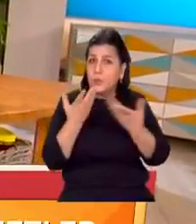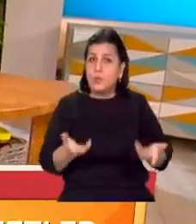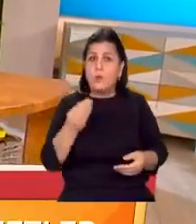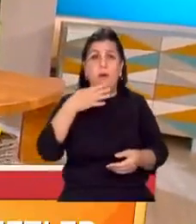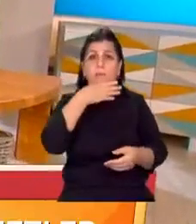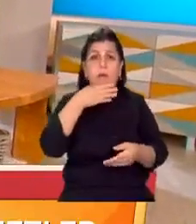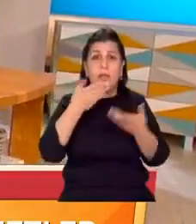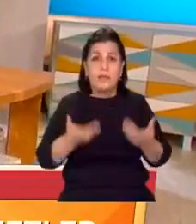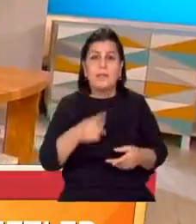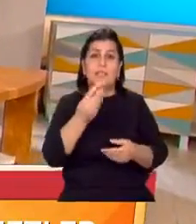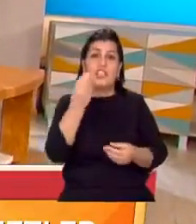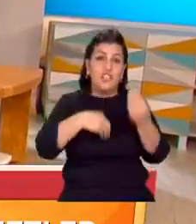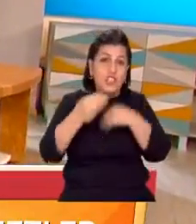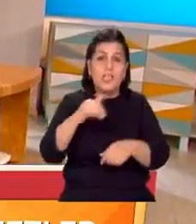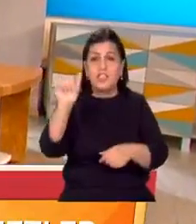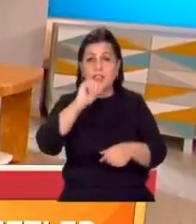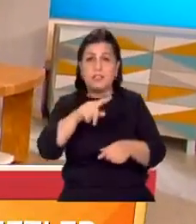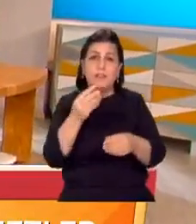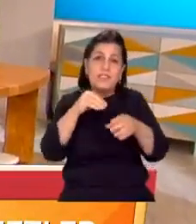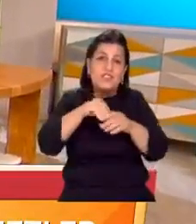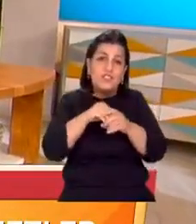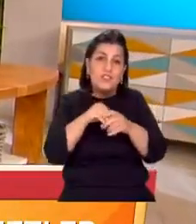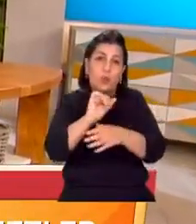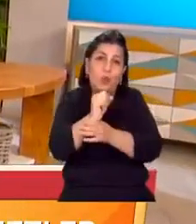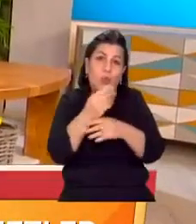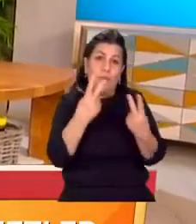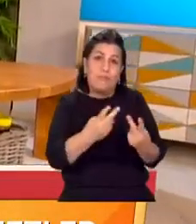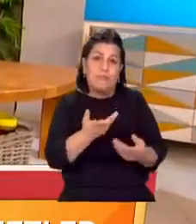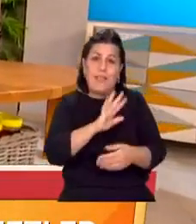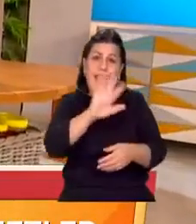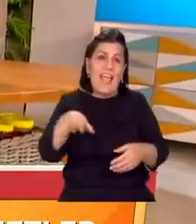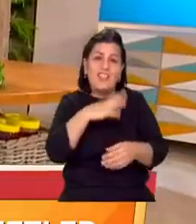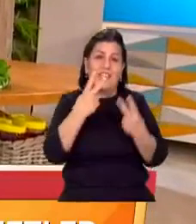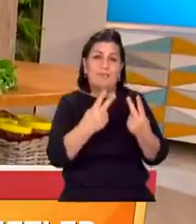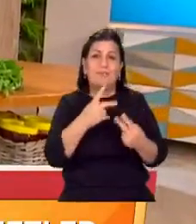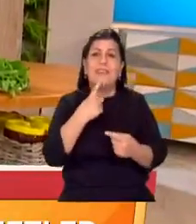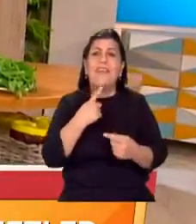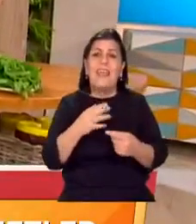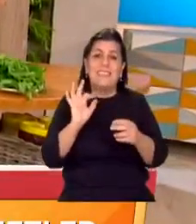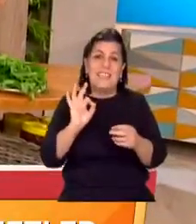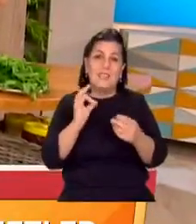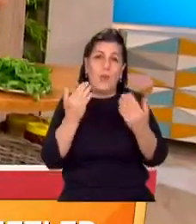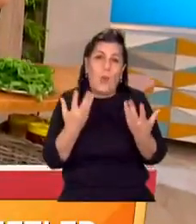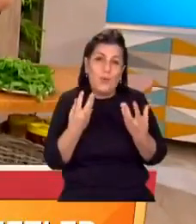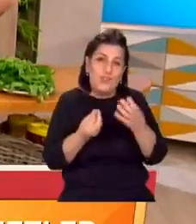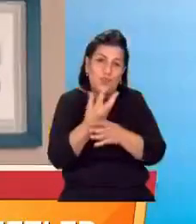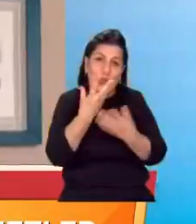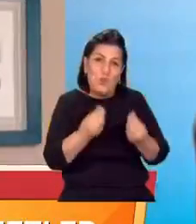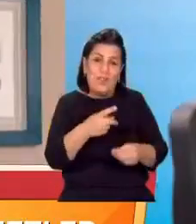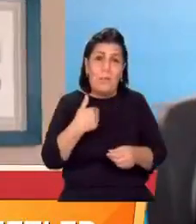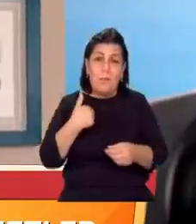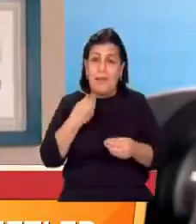avantajlı yiyecekler içecekler çok haşır neşir olduğu için suyla herşey çok lezzetli geliyor olabilir mi bir rejim yapan